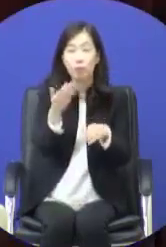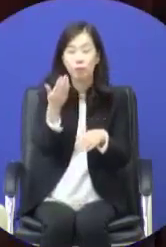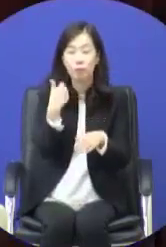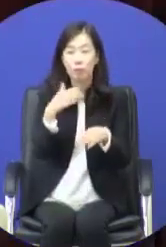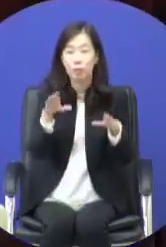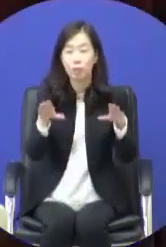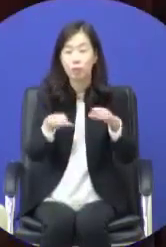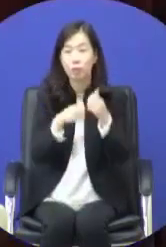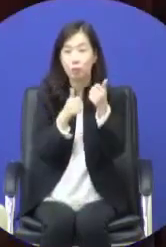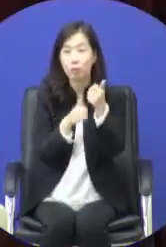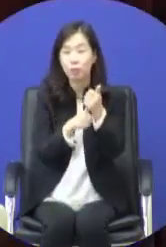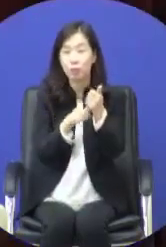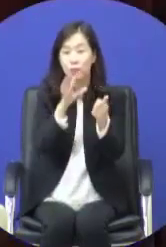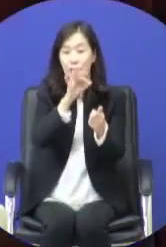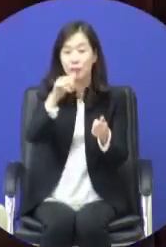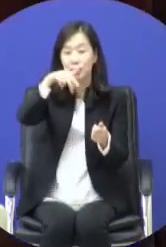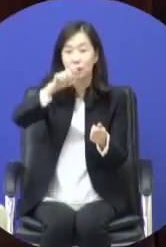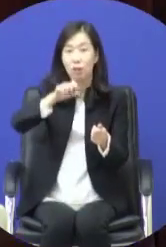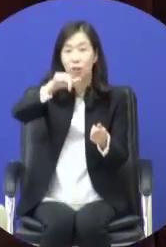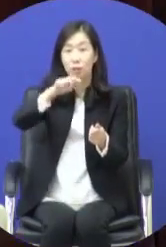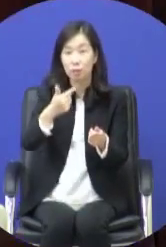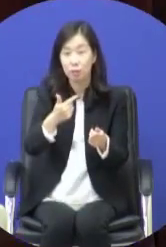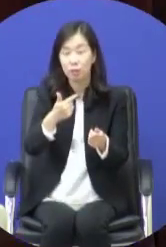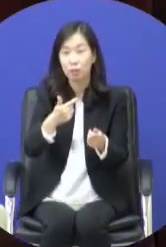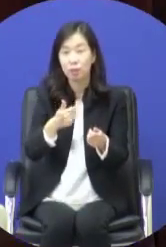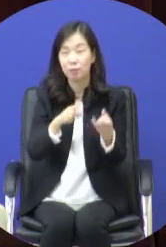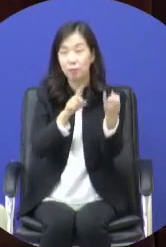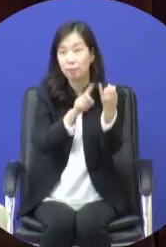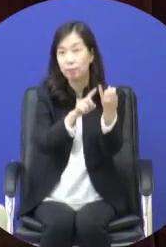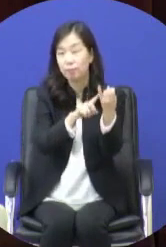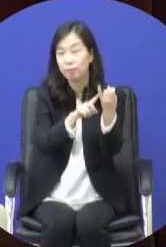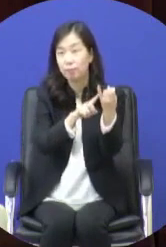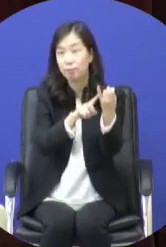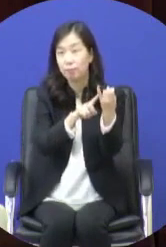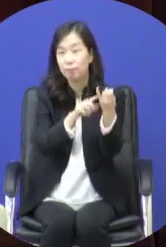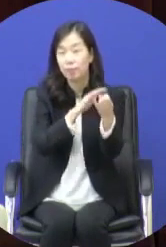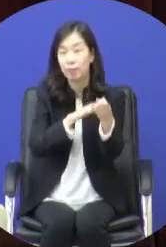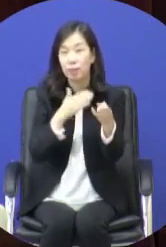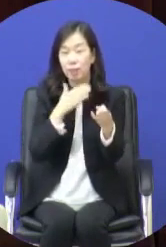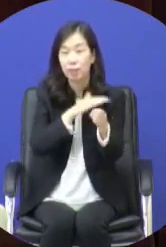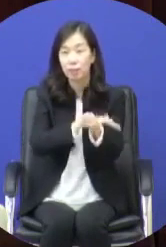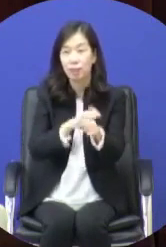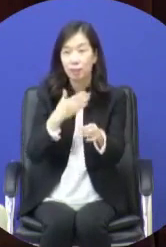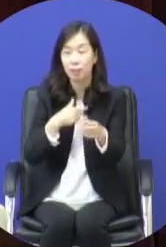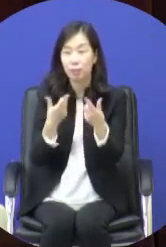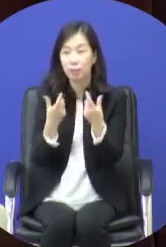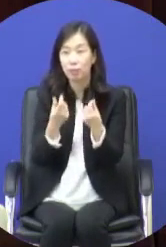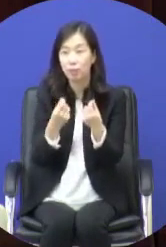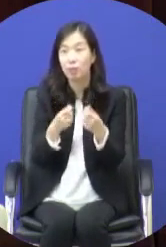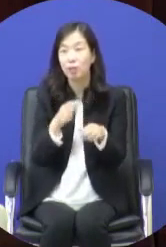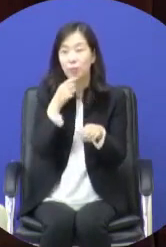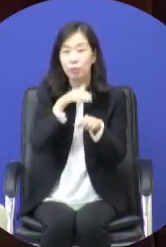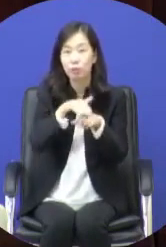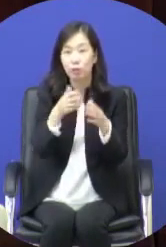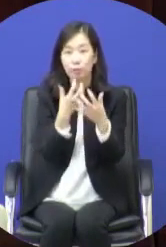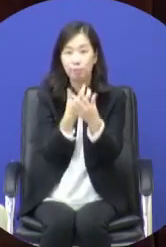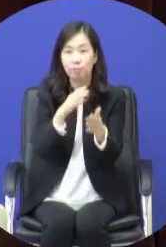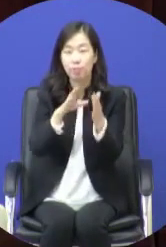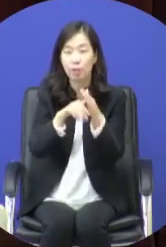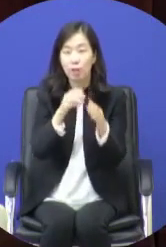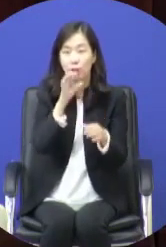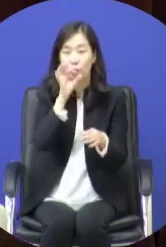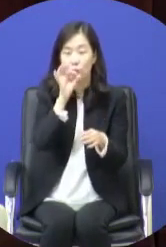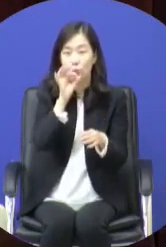사무부총장 이정근 씨입니다. 이분은 잘 알고 계신 것처럼 민주당이 전당대회 돈봉투